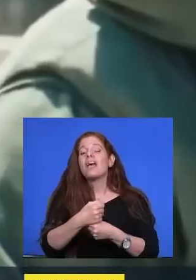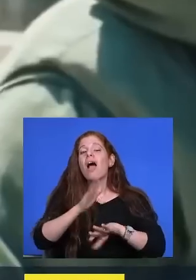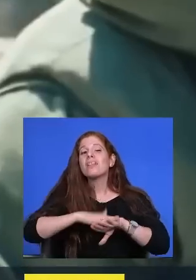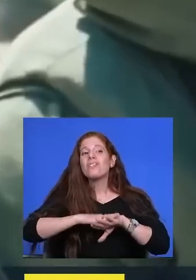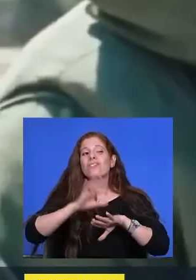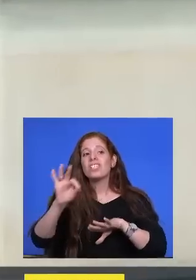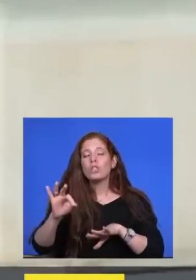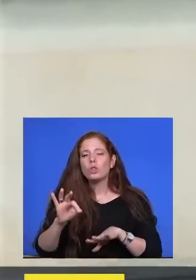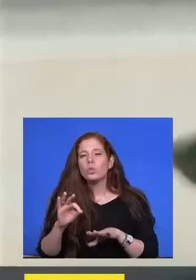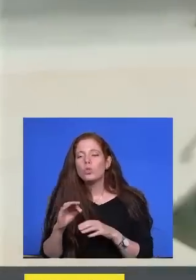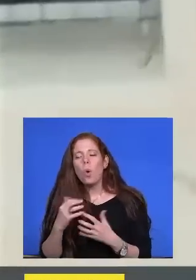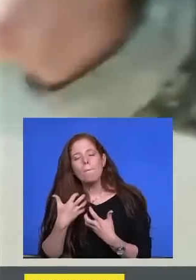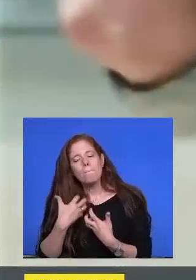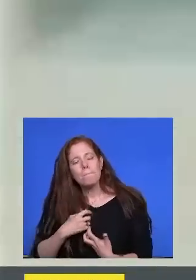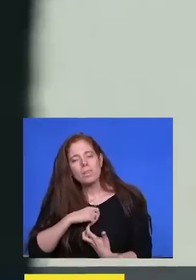הכאב. Interesting.